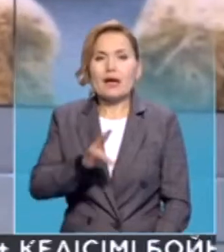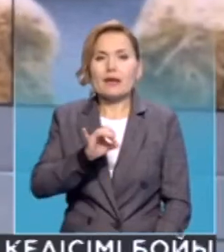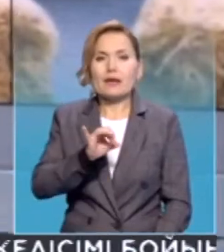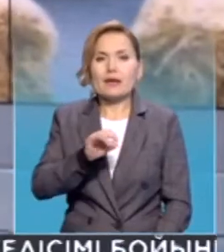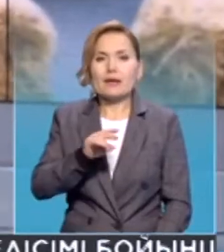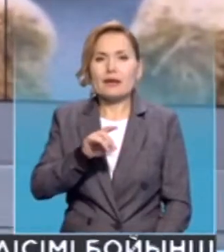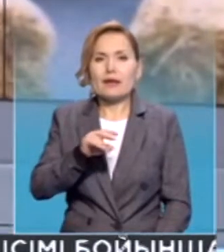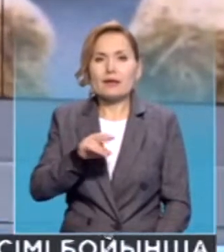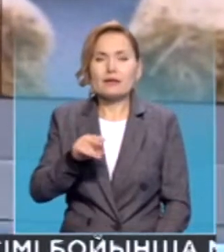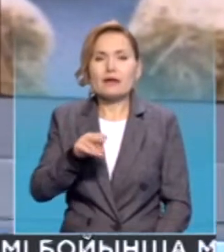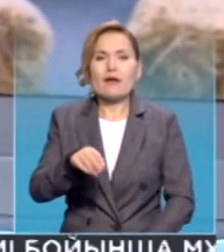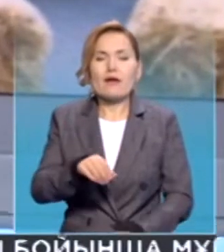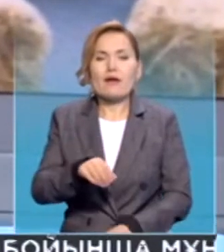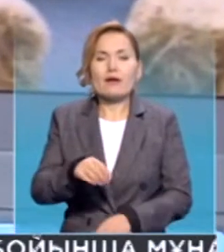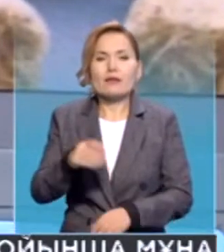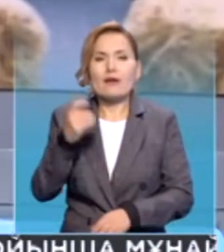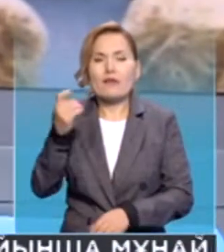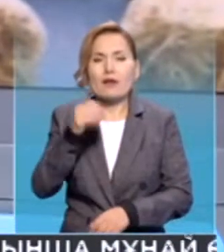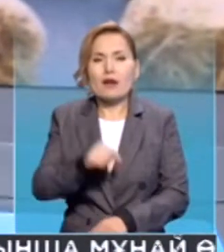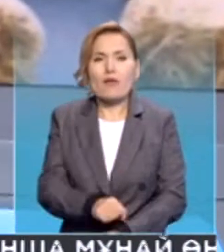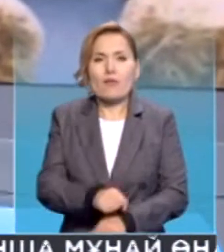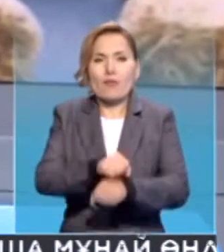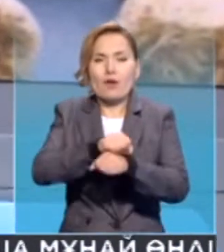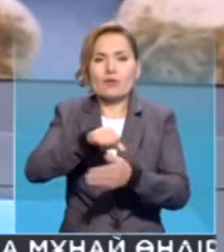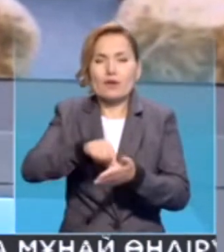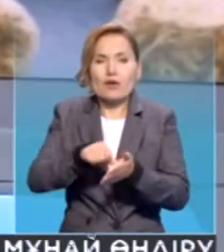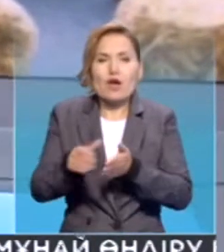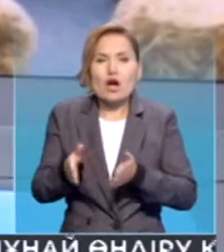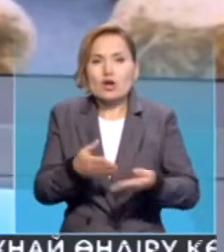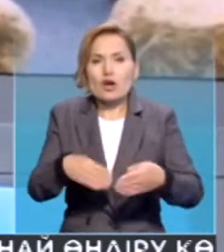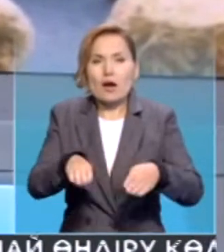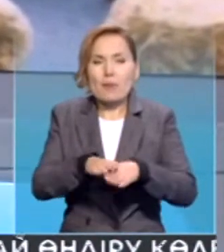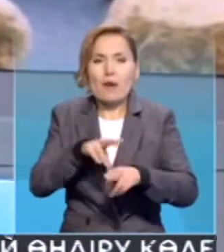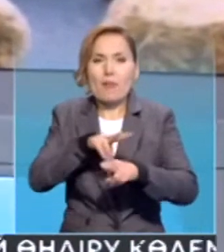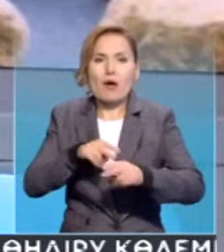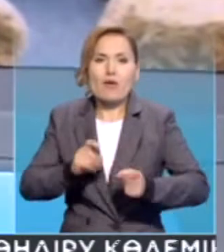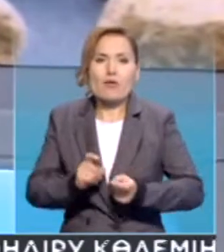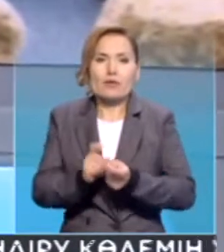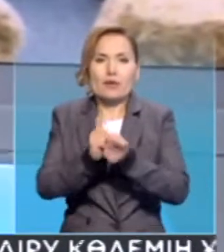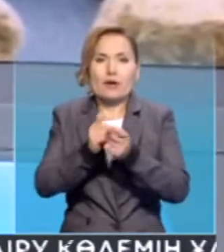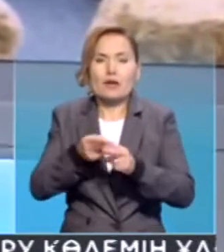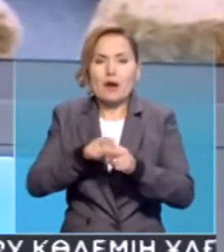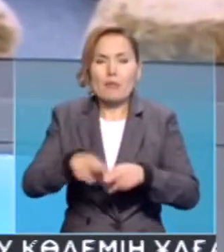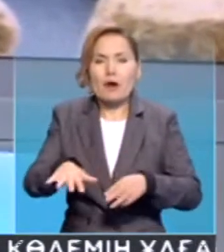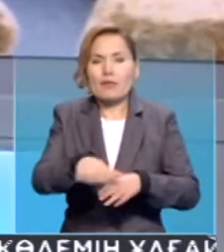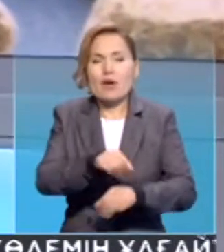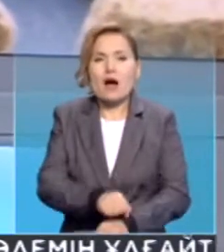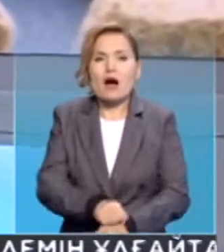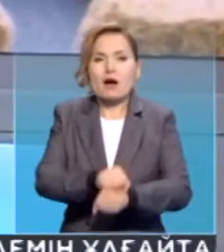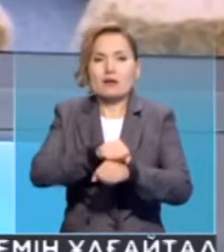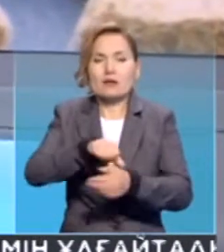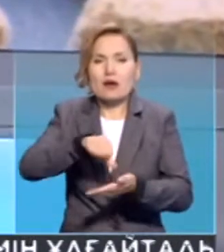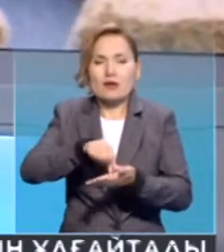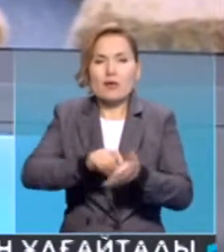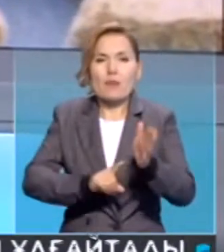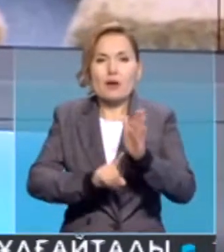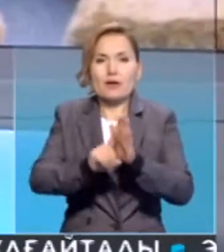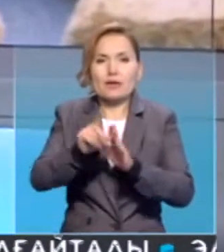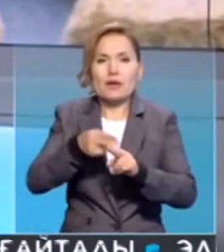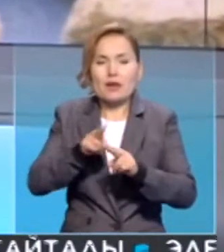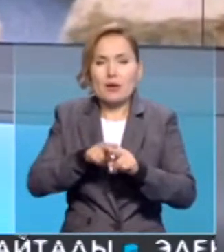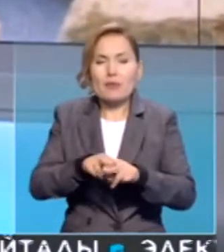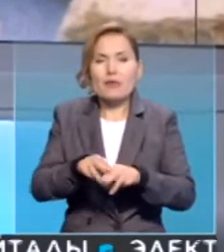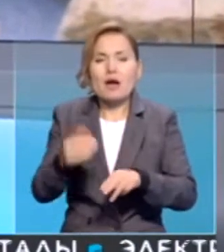Нидерланд фермерлері ереуілге шықты, шаруалар таш жолдарды жауып, полициямен қақтығысып, елдің бірнеше аймағында наразылық акциясын ұйымдастырды.